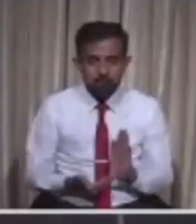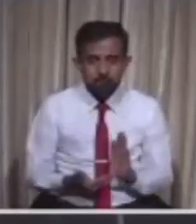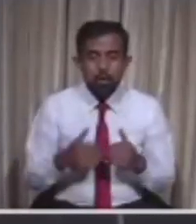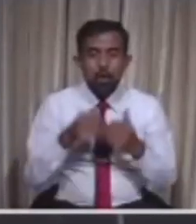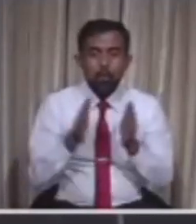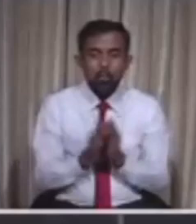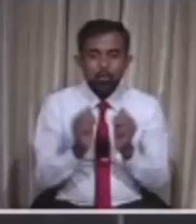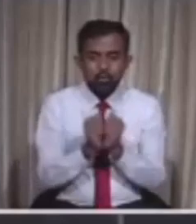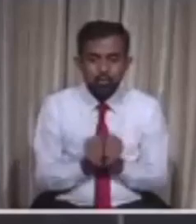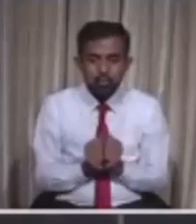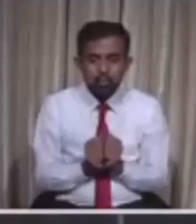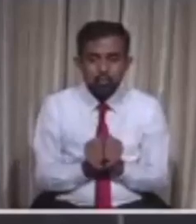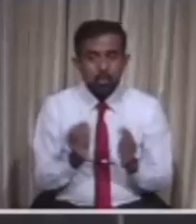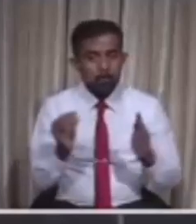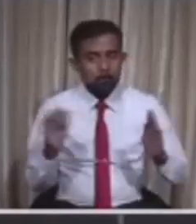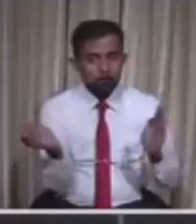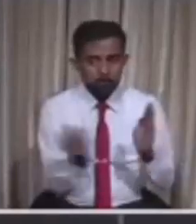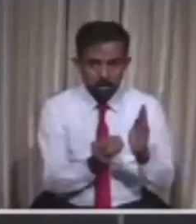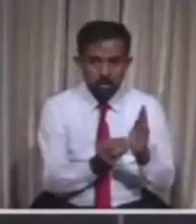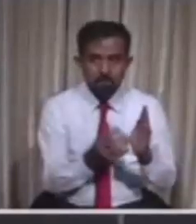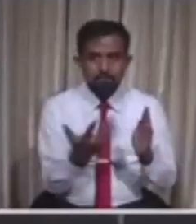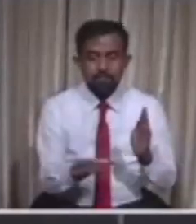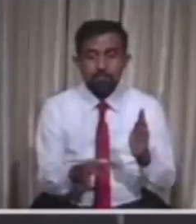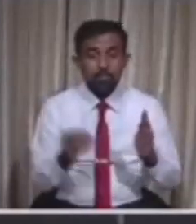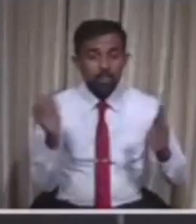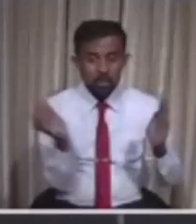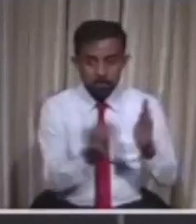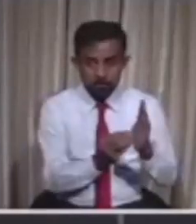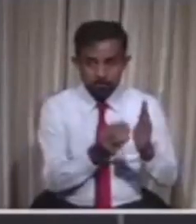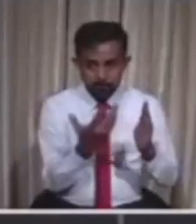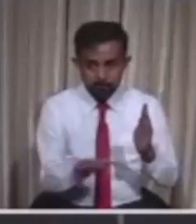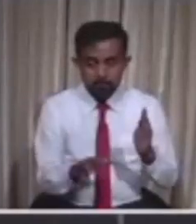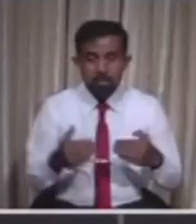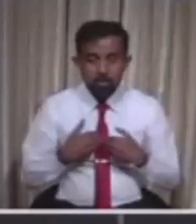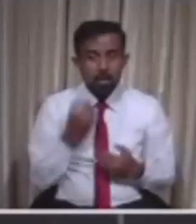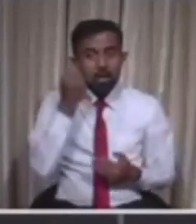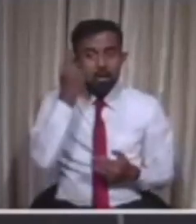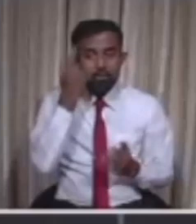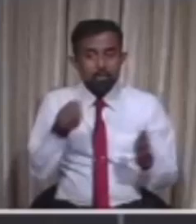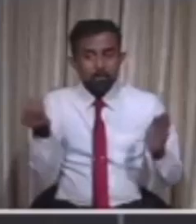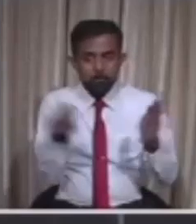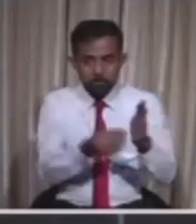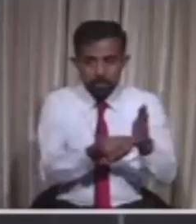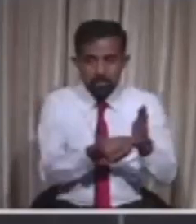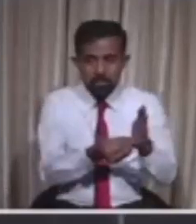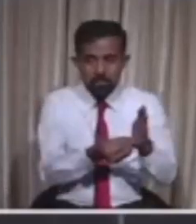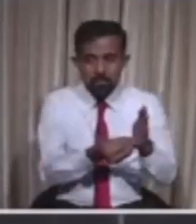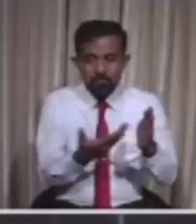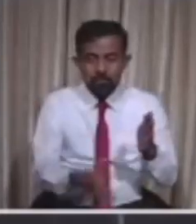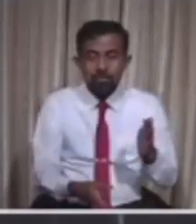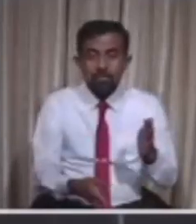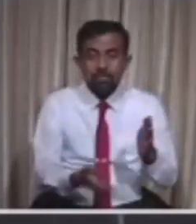Podu Wedapiliwela Api Mekata Antargrahanaya Kara Antargrahanaya Karala Ape Adahas Mekata Damma Etukota Meka